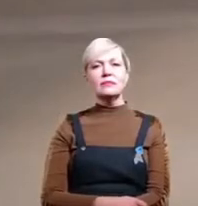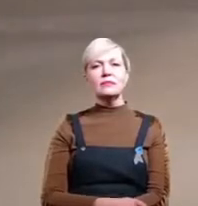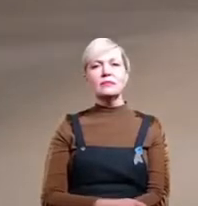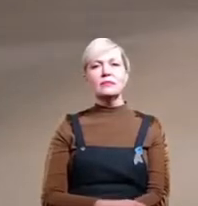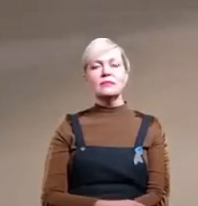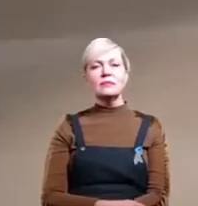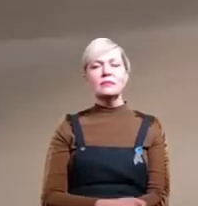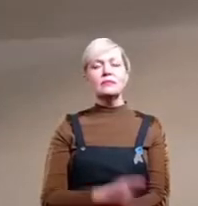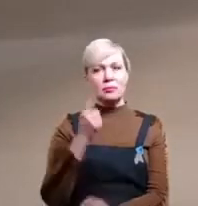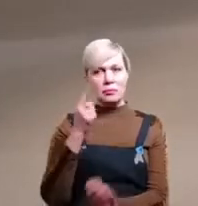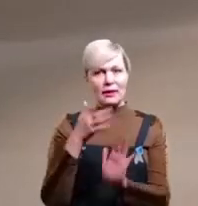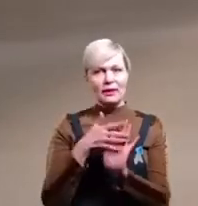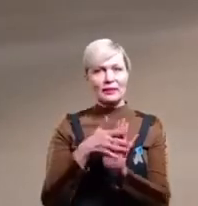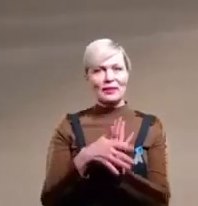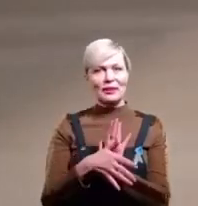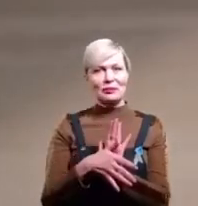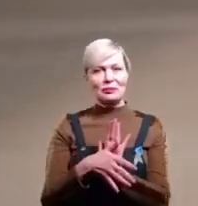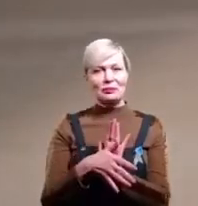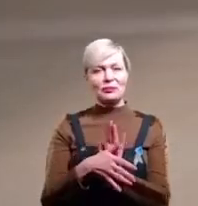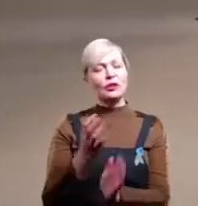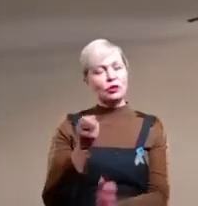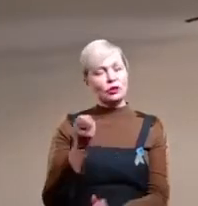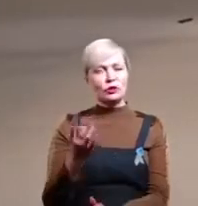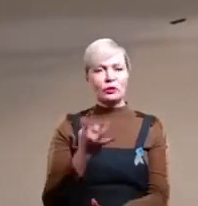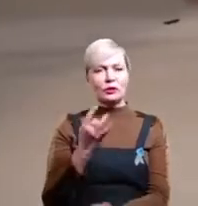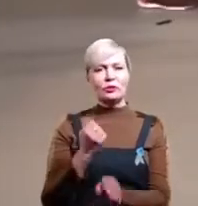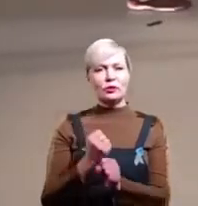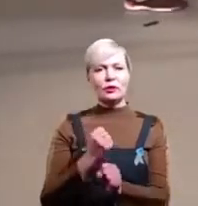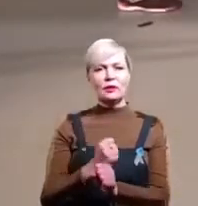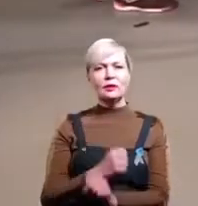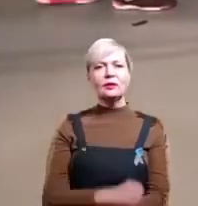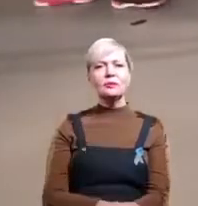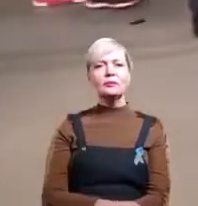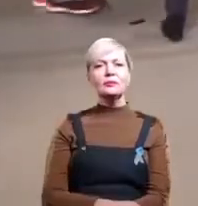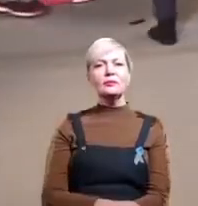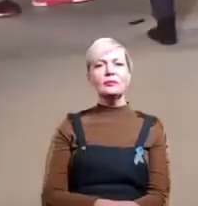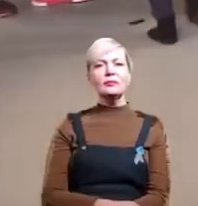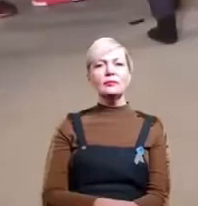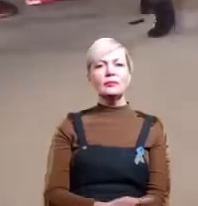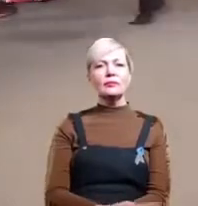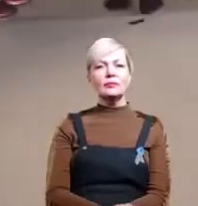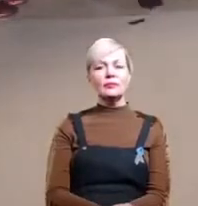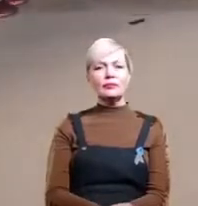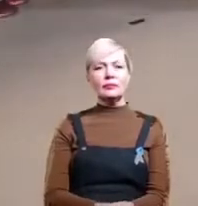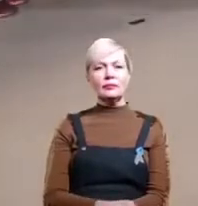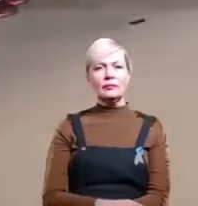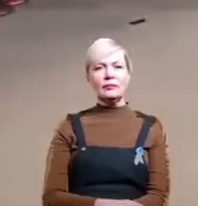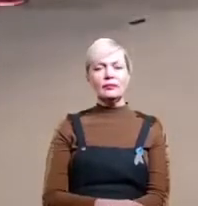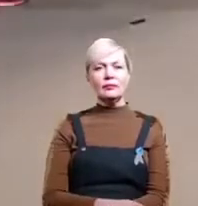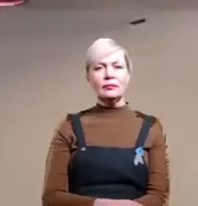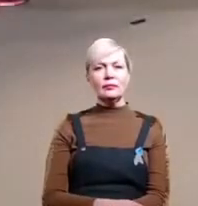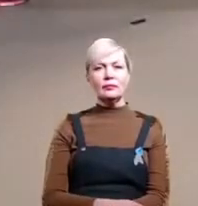Это понятно? Еще разочек делаем. Спар? Да, спар.